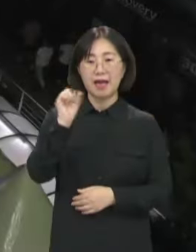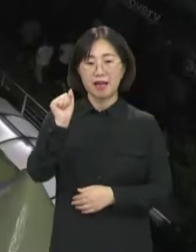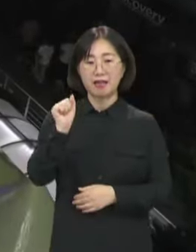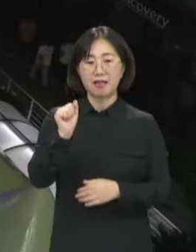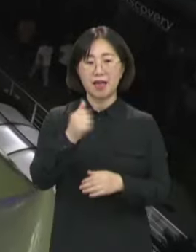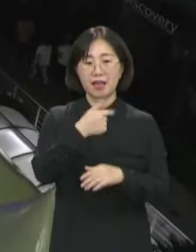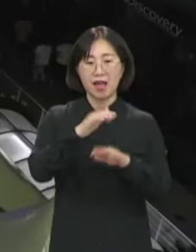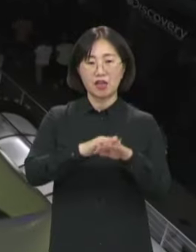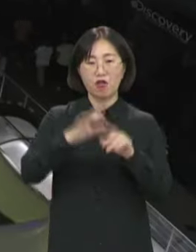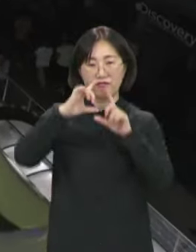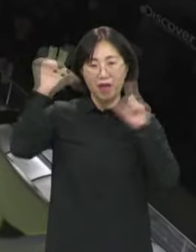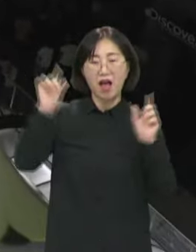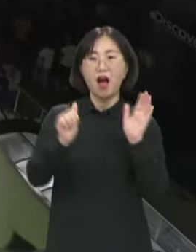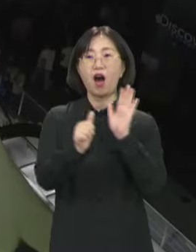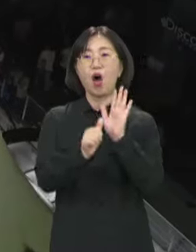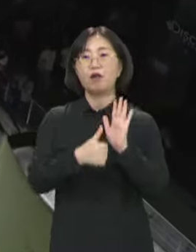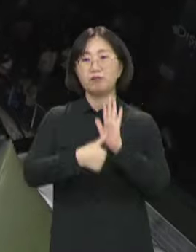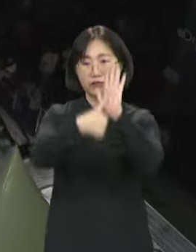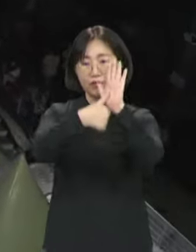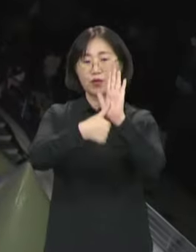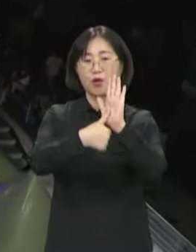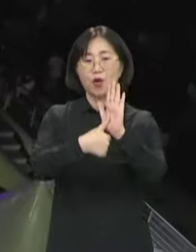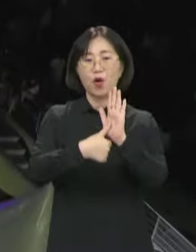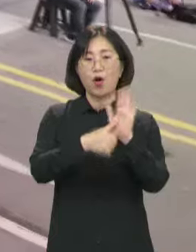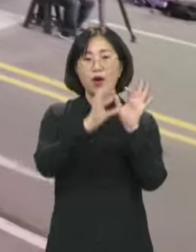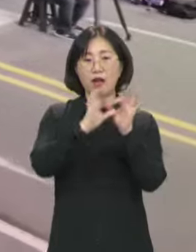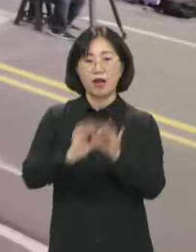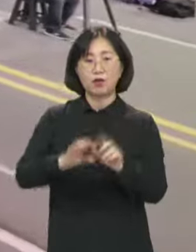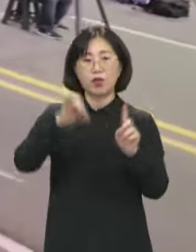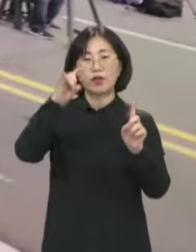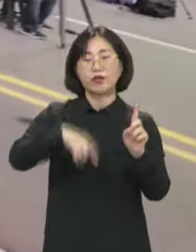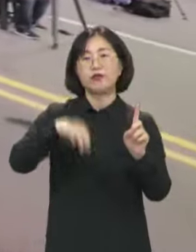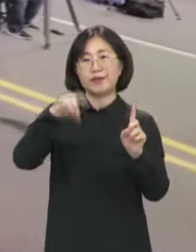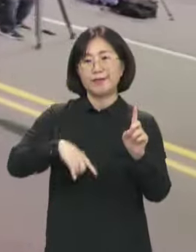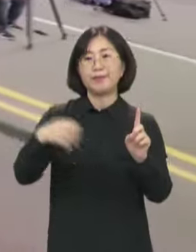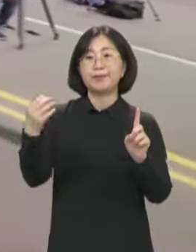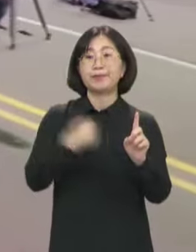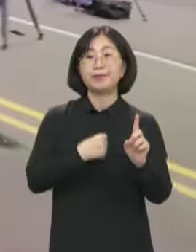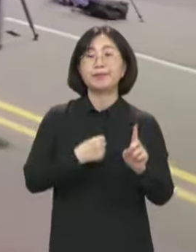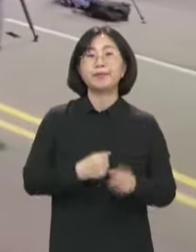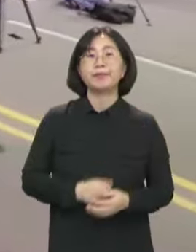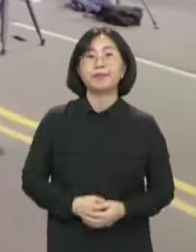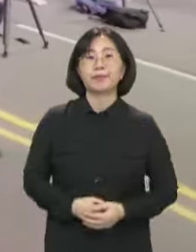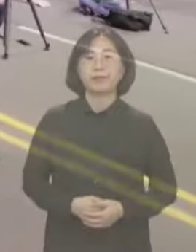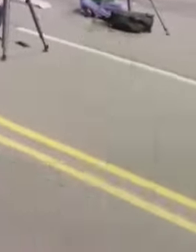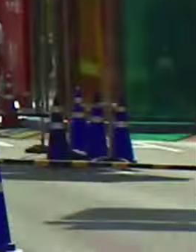대전의 브랜드 가치가 널리 알려져 연속 1위를 달성한 것으로 보고 있습니다.